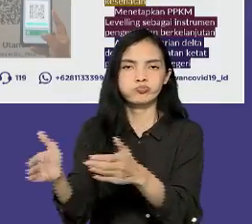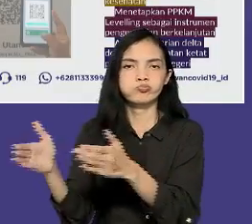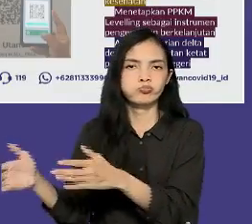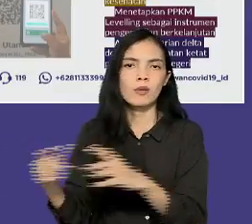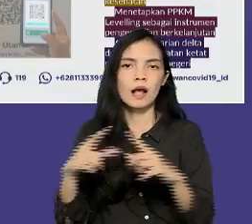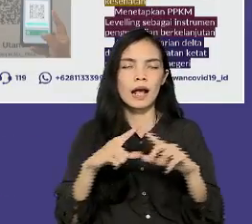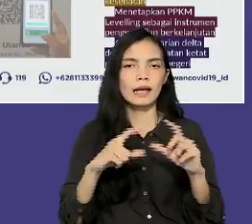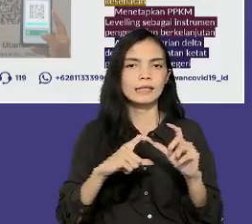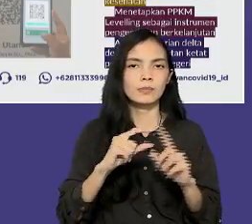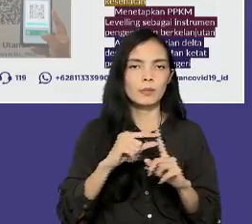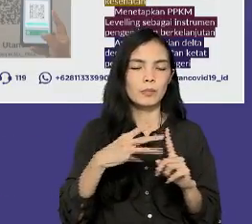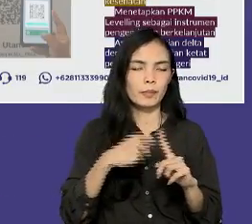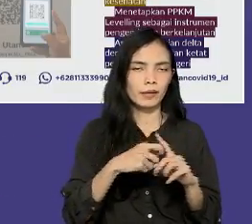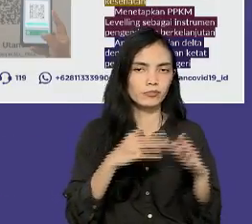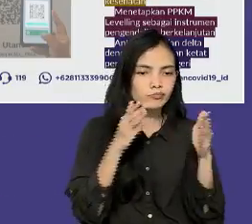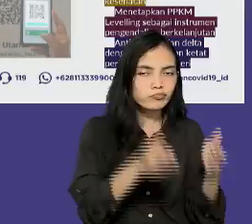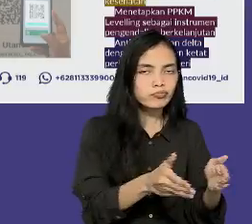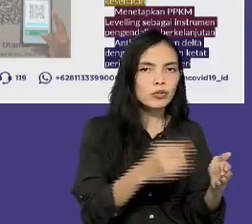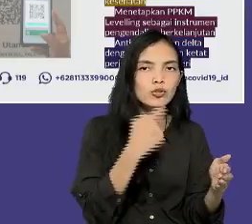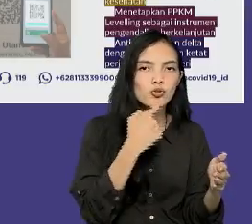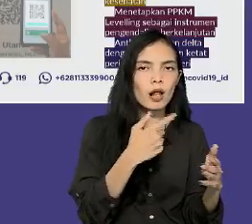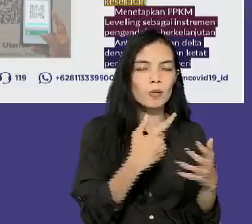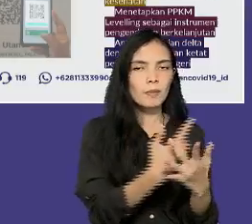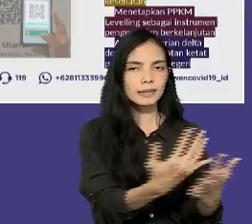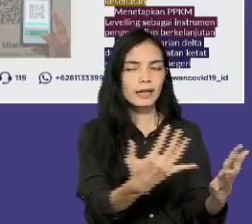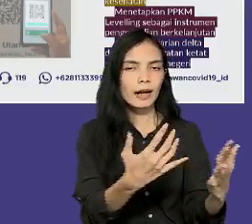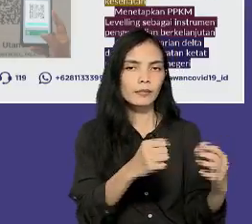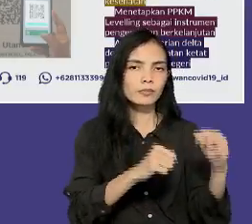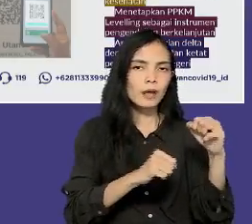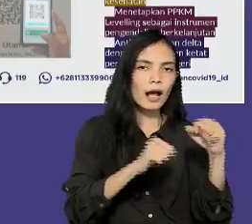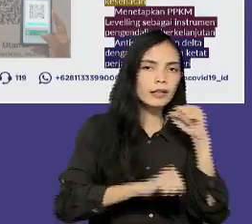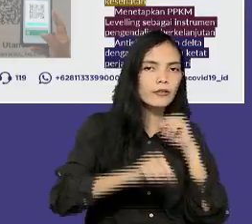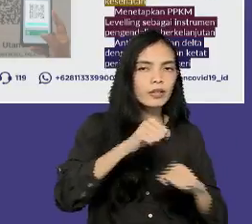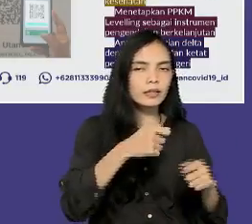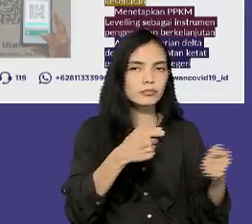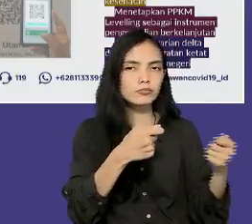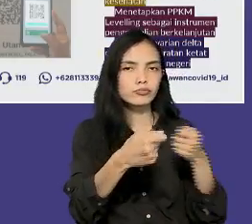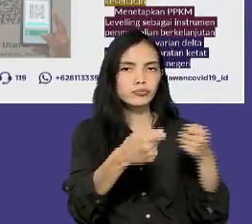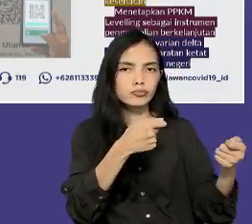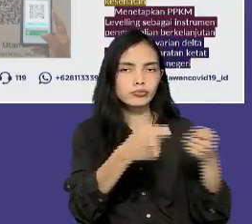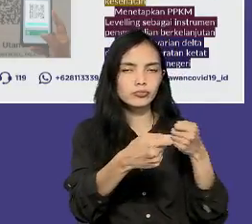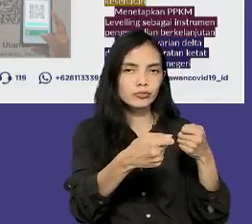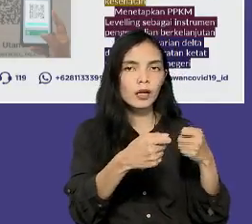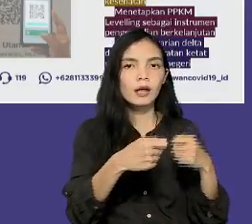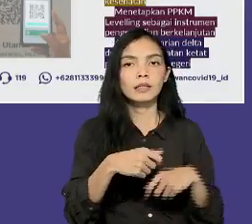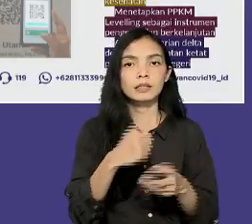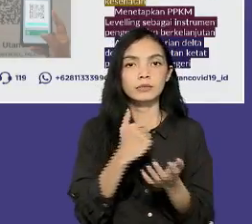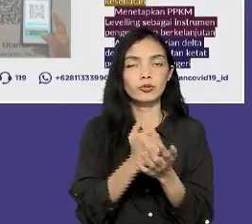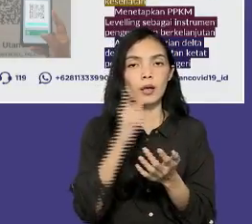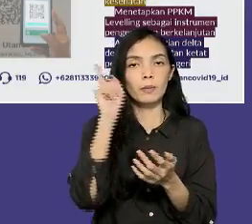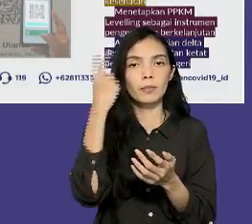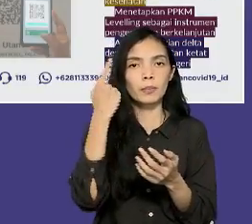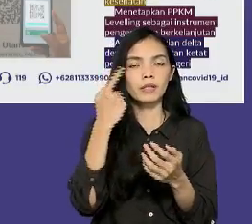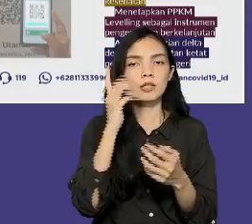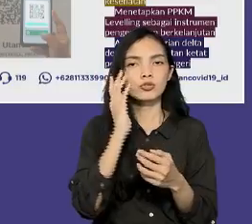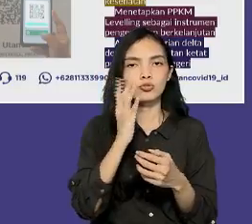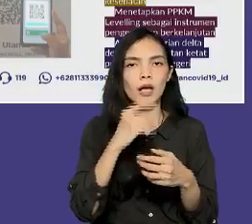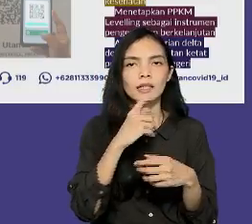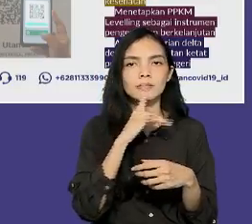pertama, terkait pengendalian aktivitas masyarakat. Pemerintah telah melakukan berbagai